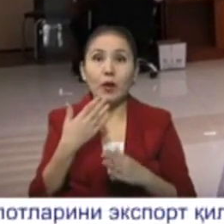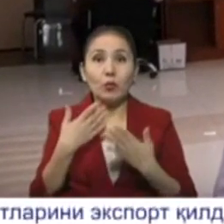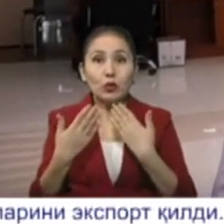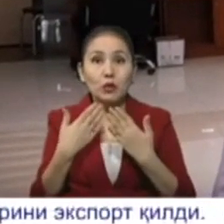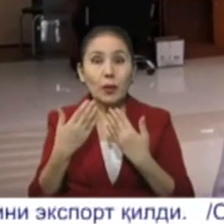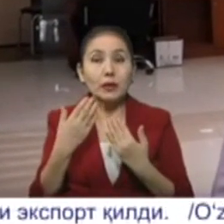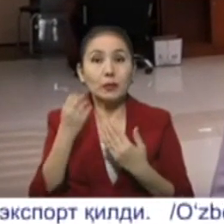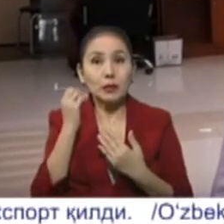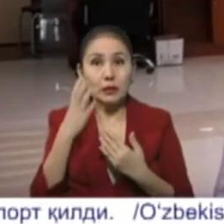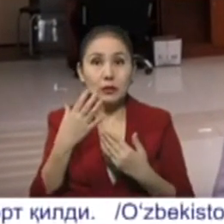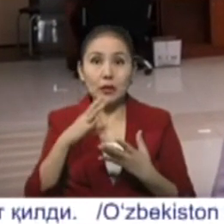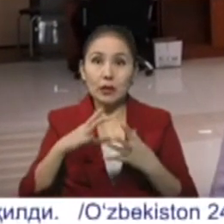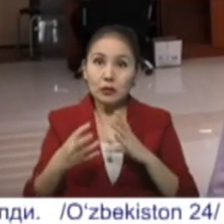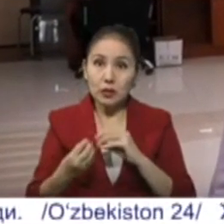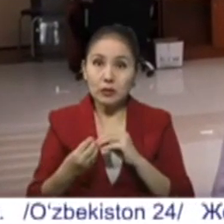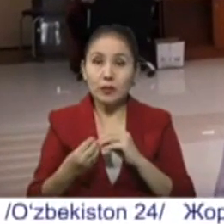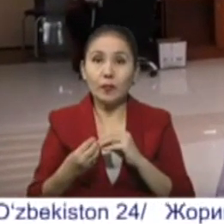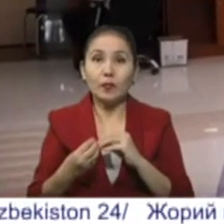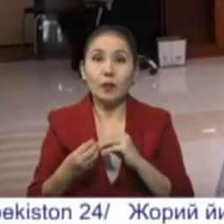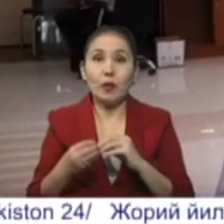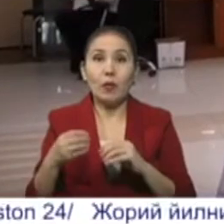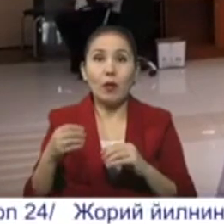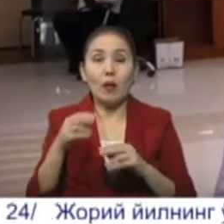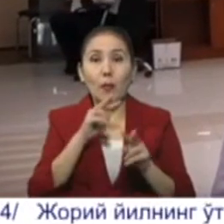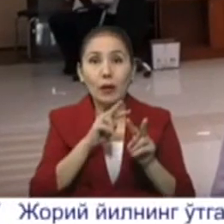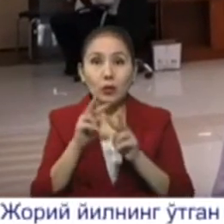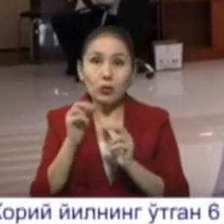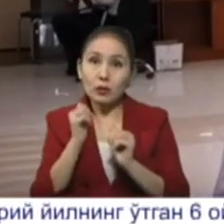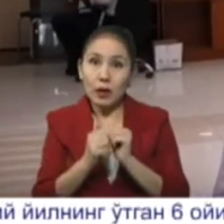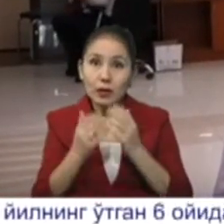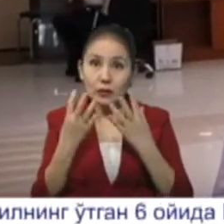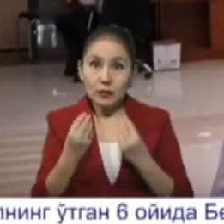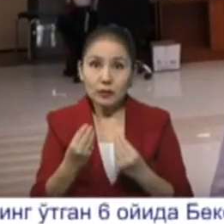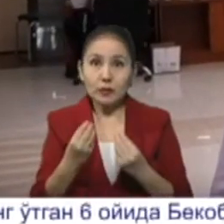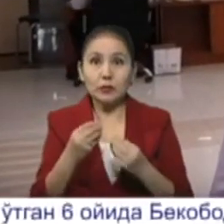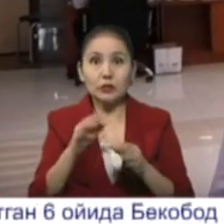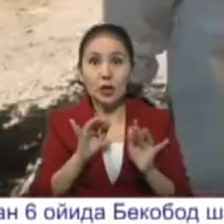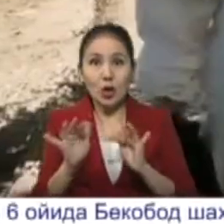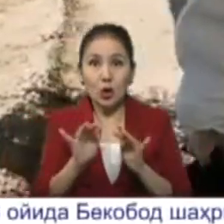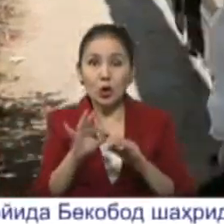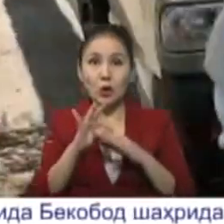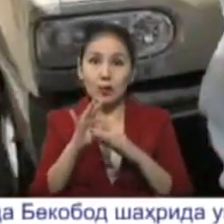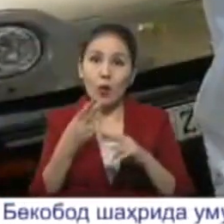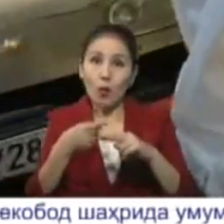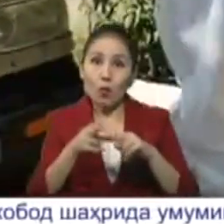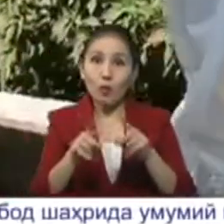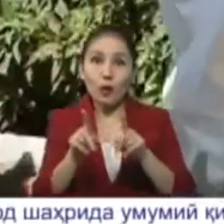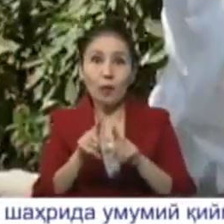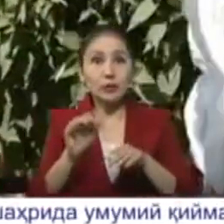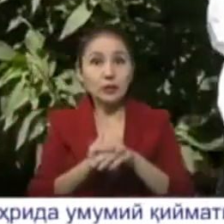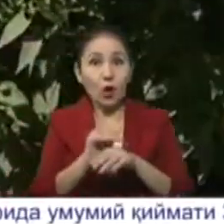bildirilishi, natijadorligi yuzasidan shu monitoring tahliliy kunlik tahliliy jarayonlar olib boriladi. Bu kabi saxovat